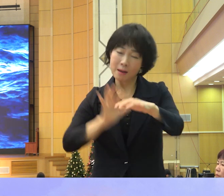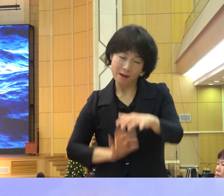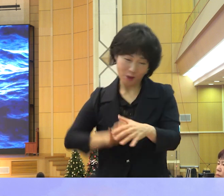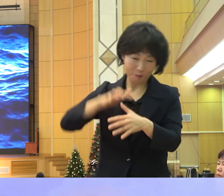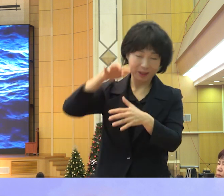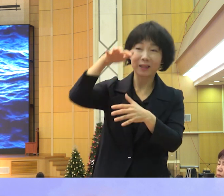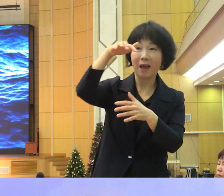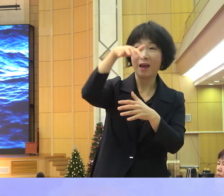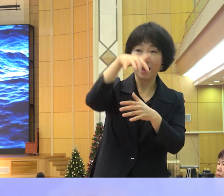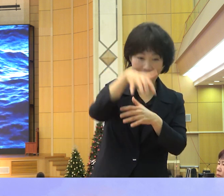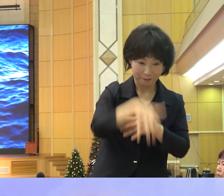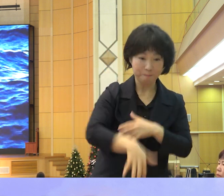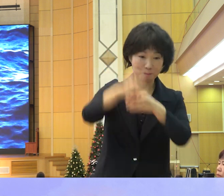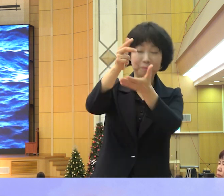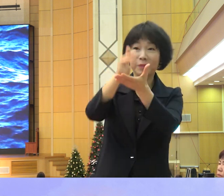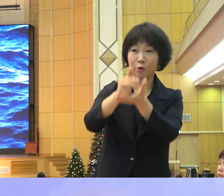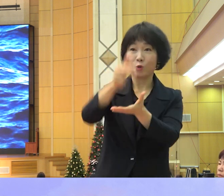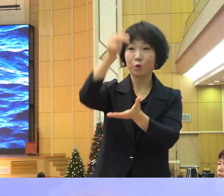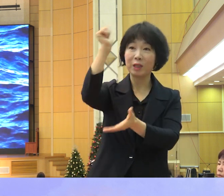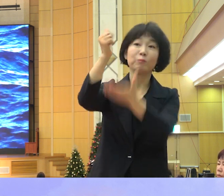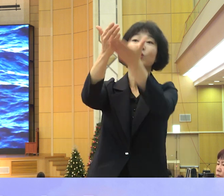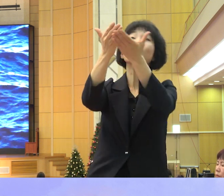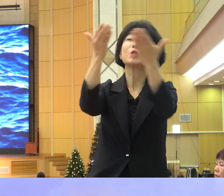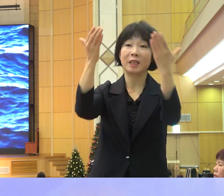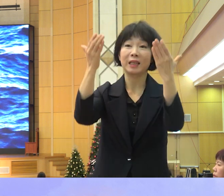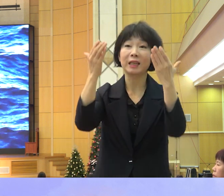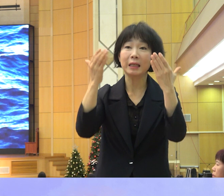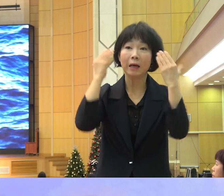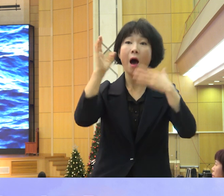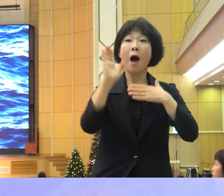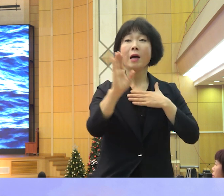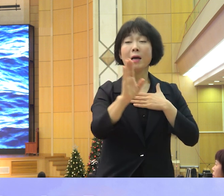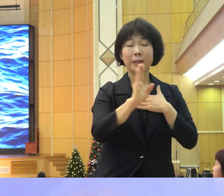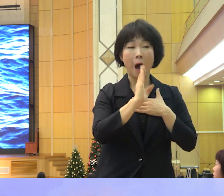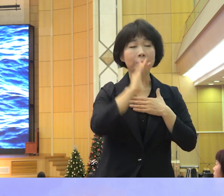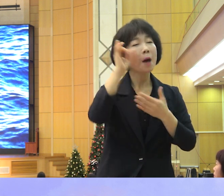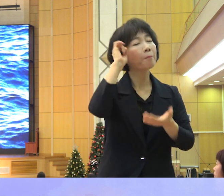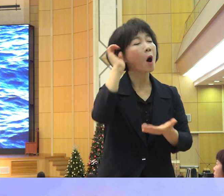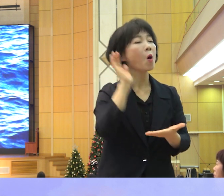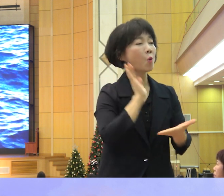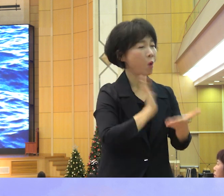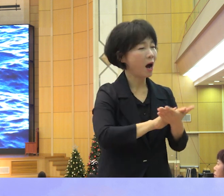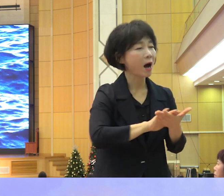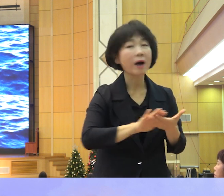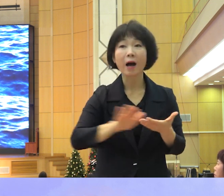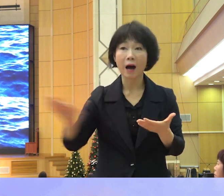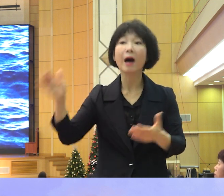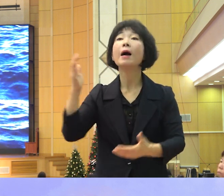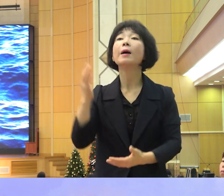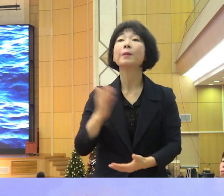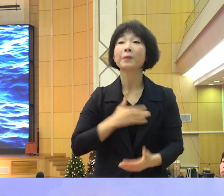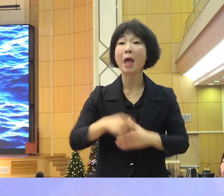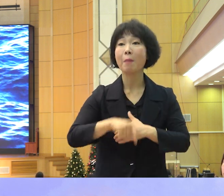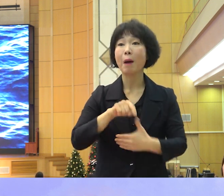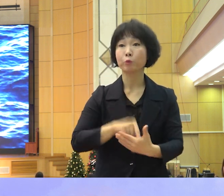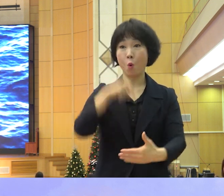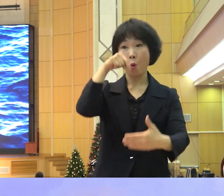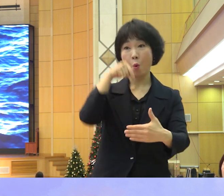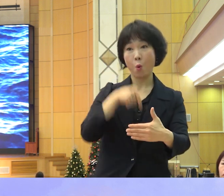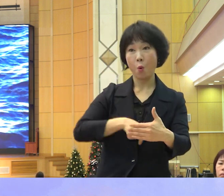평강 넘치네. 주님 주시는 참된 평화가